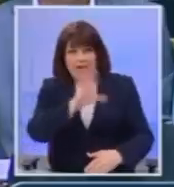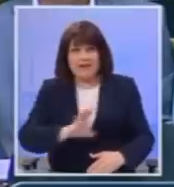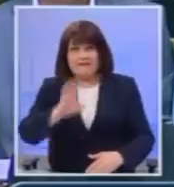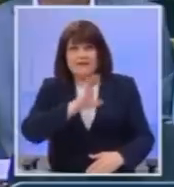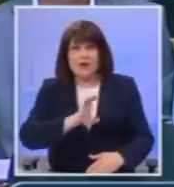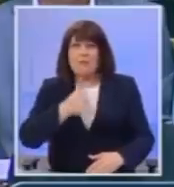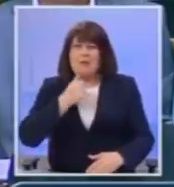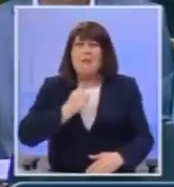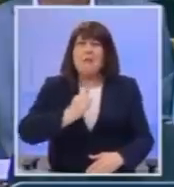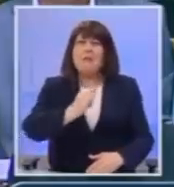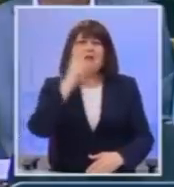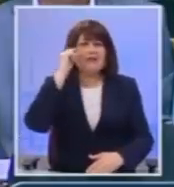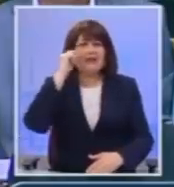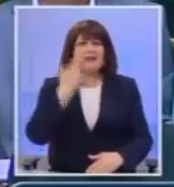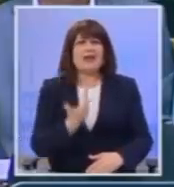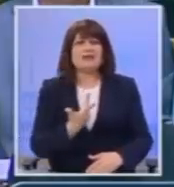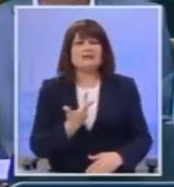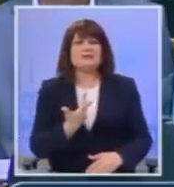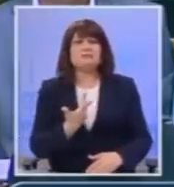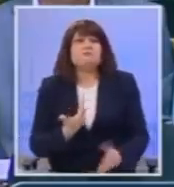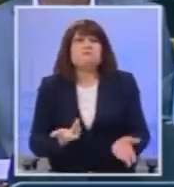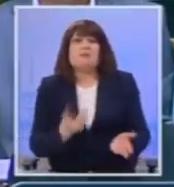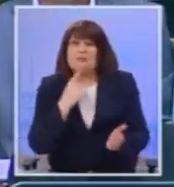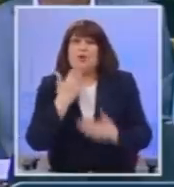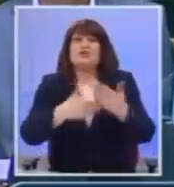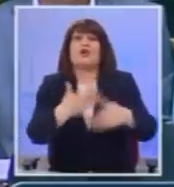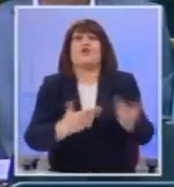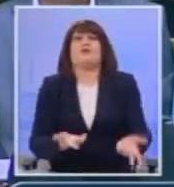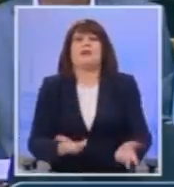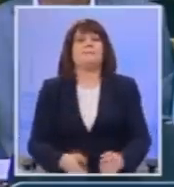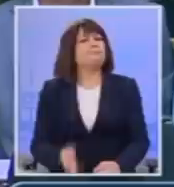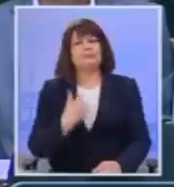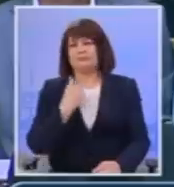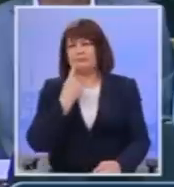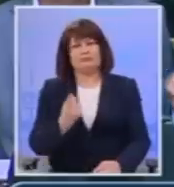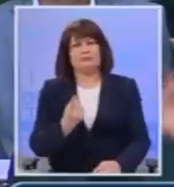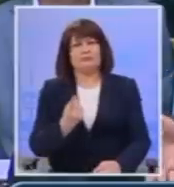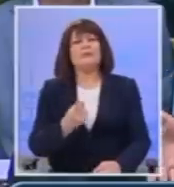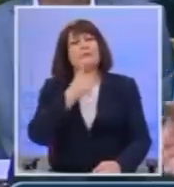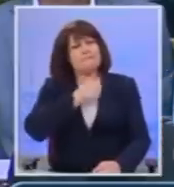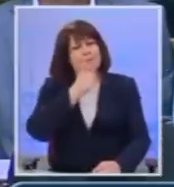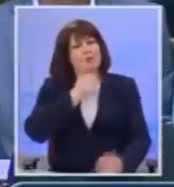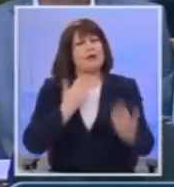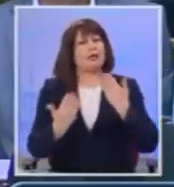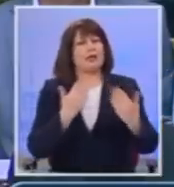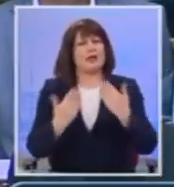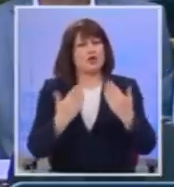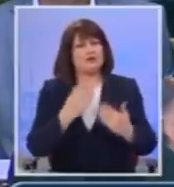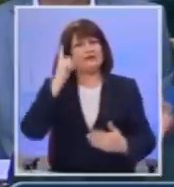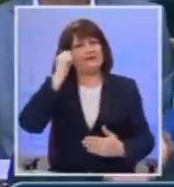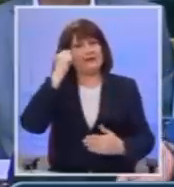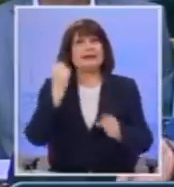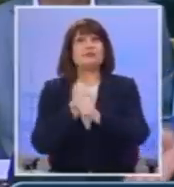αιωνίων φοιτητών, που εμείς δεν λέμε να μην έχουμε μια συμπεριφορά ανεκτική απέναντι στους φοιτητές